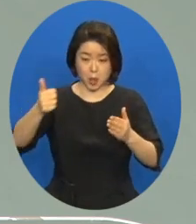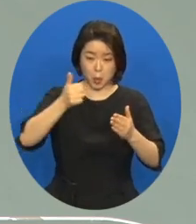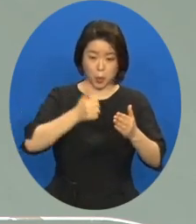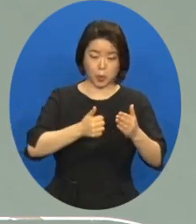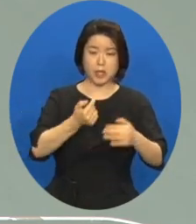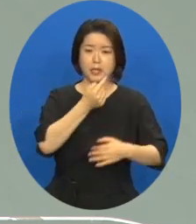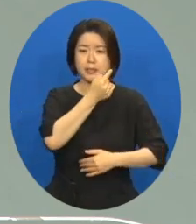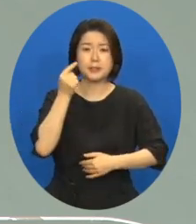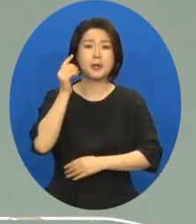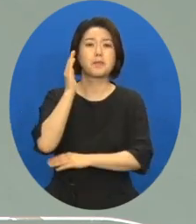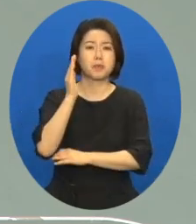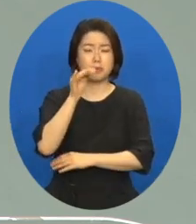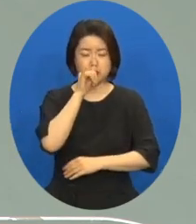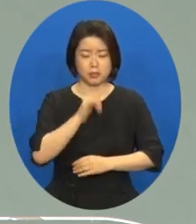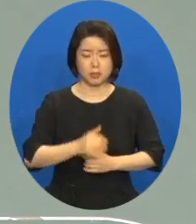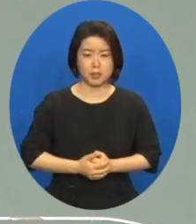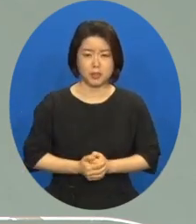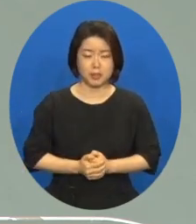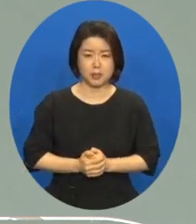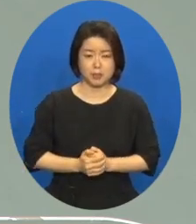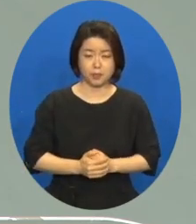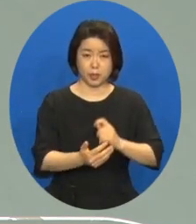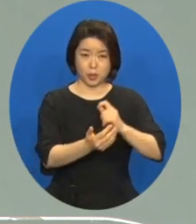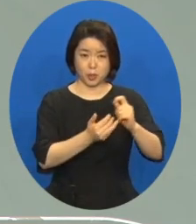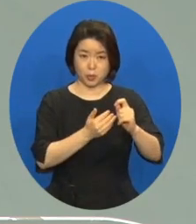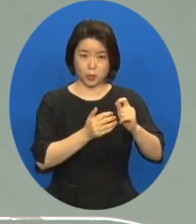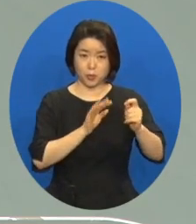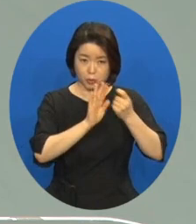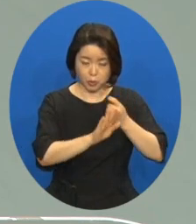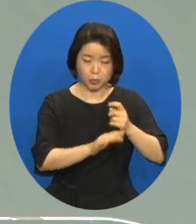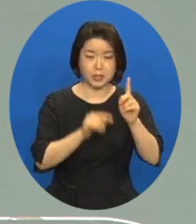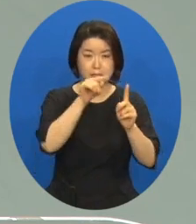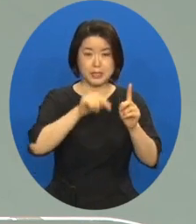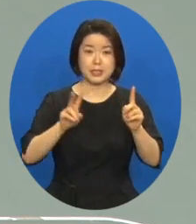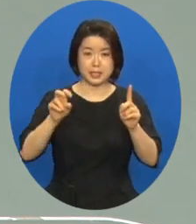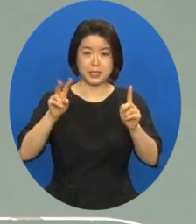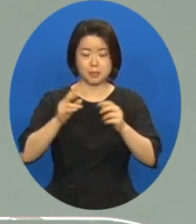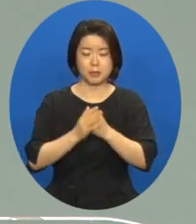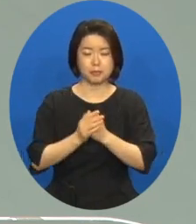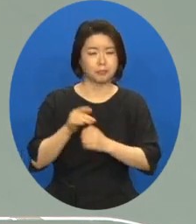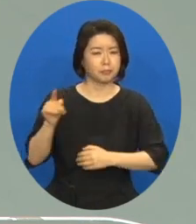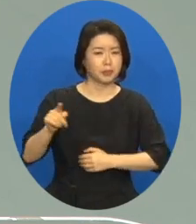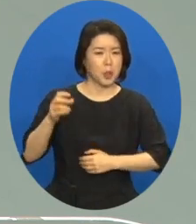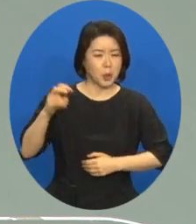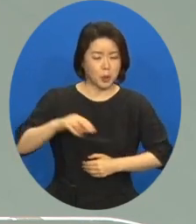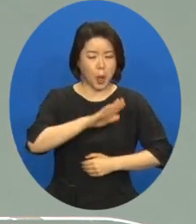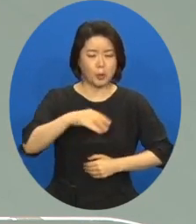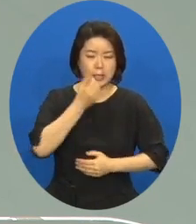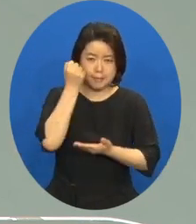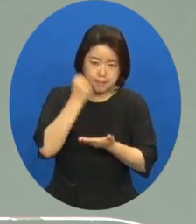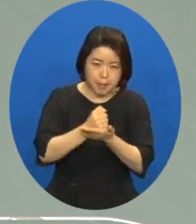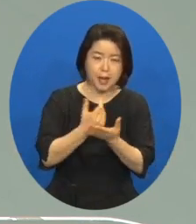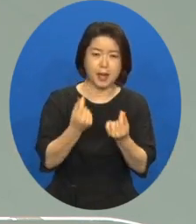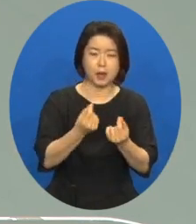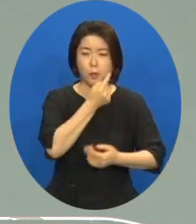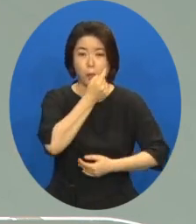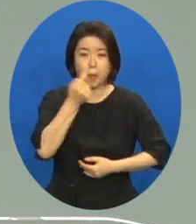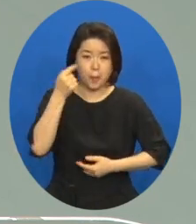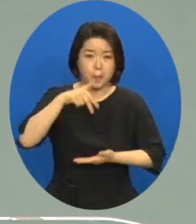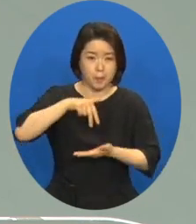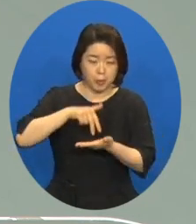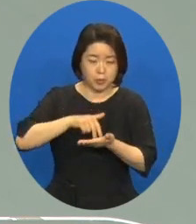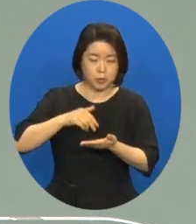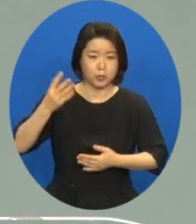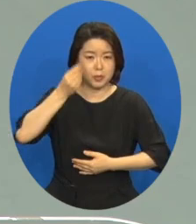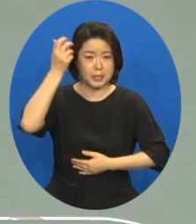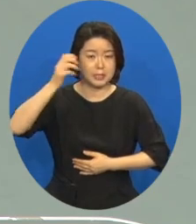보증이에요. 고린도후서 1장 22절에 저가 또한 우리에게 인치시고 보증으로 성령을